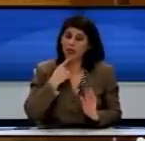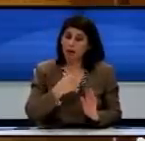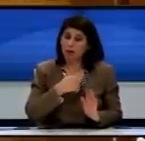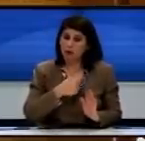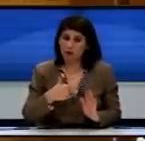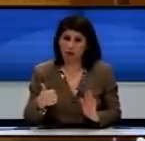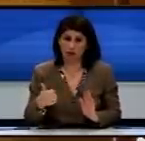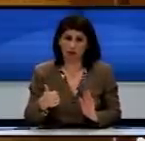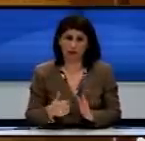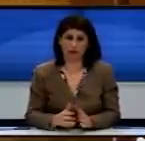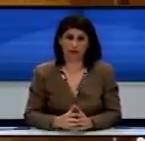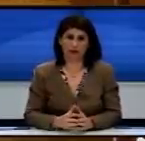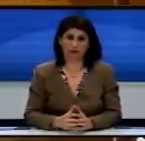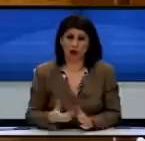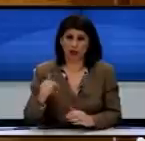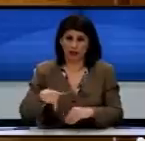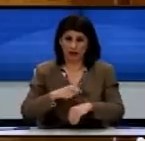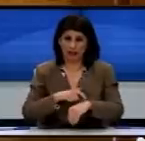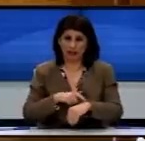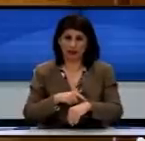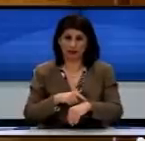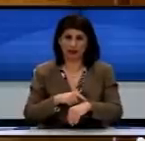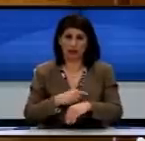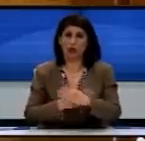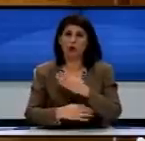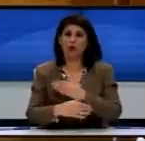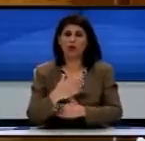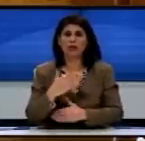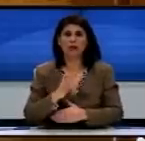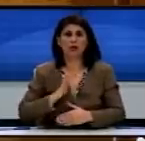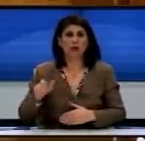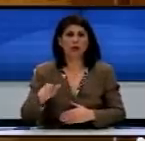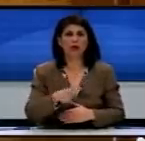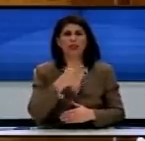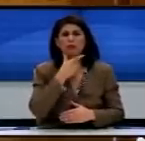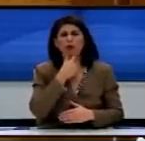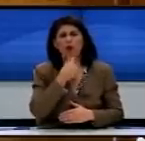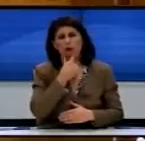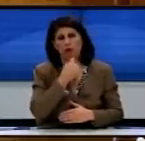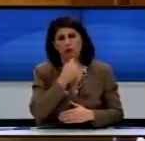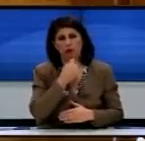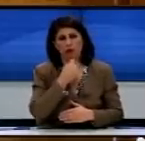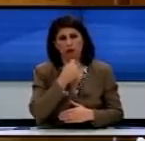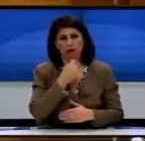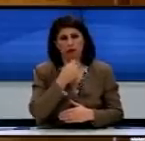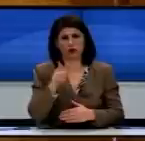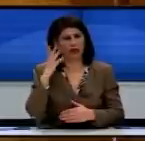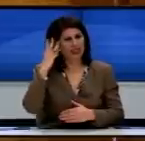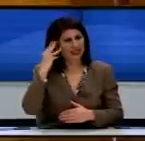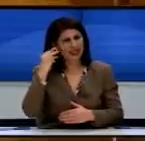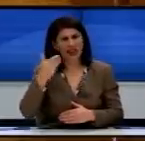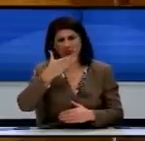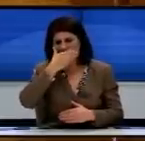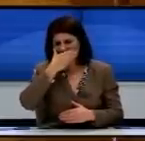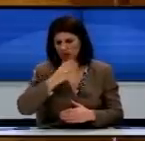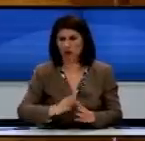Θα πω όμως μόνο ότι αυτή τη στιγμή ο κουρασμένος πολίτης είναι πολύ πιο εύκολο να ξεχάσει τη